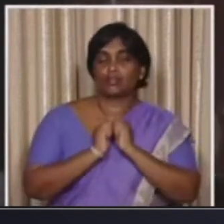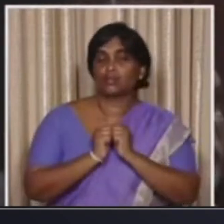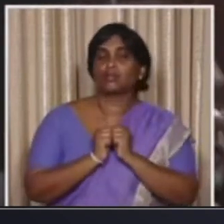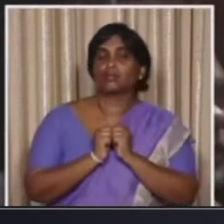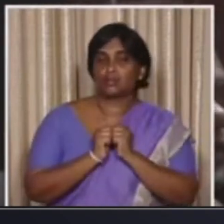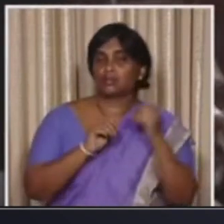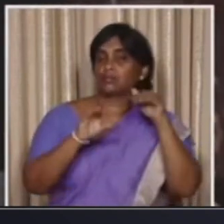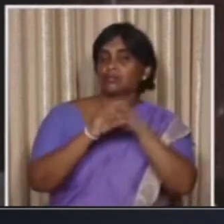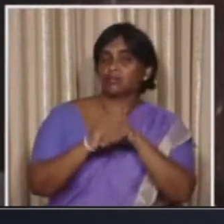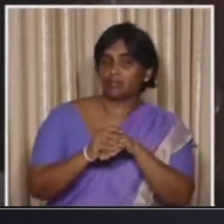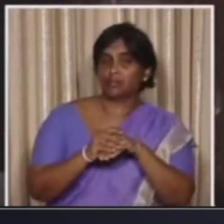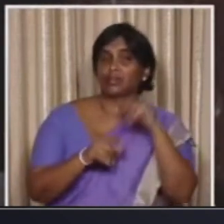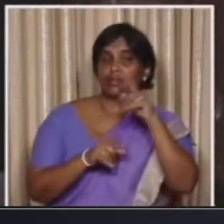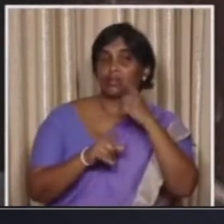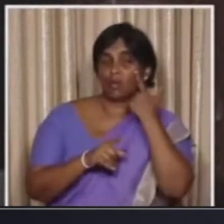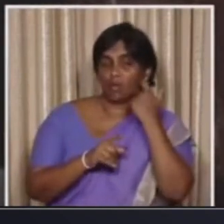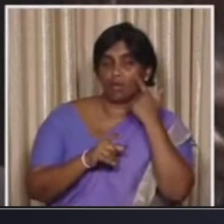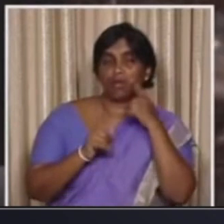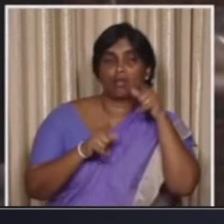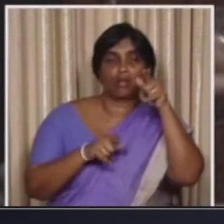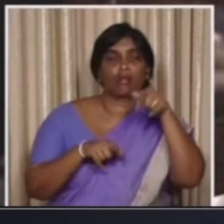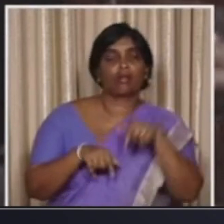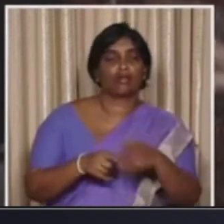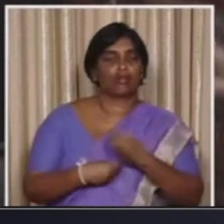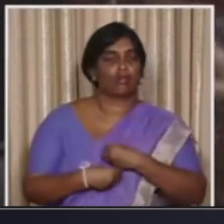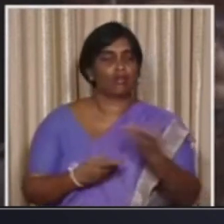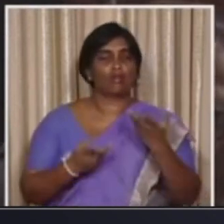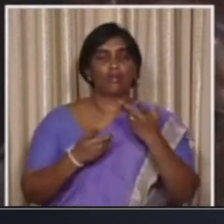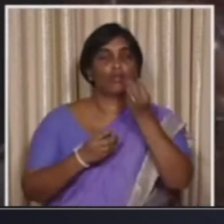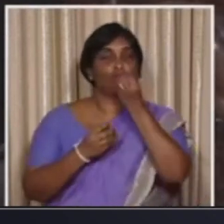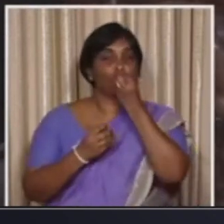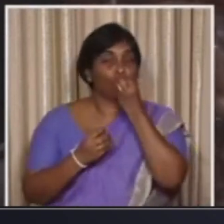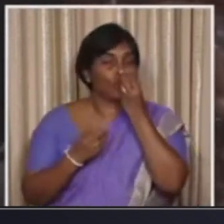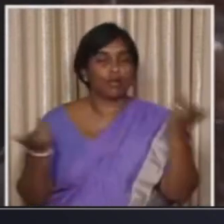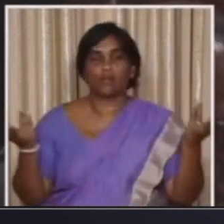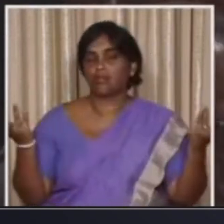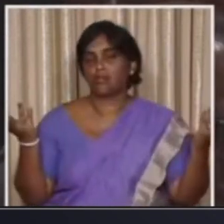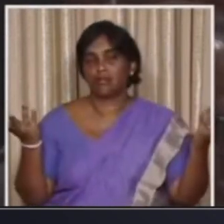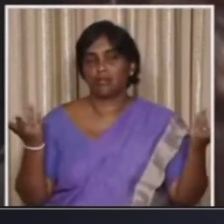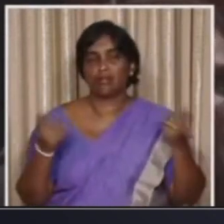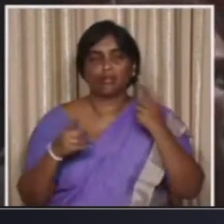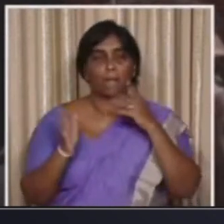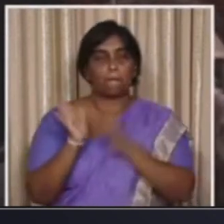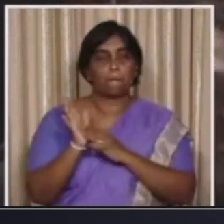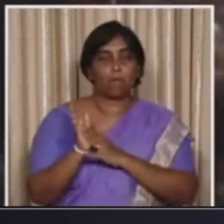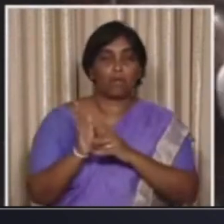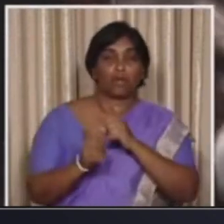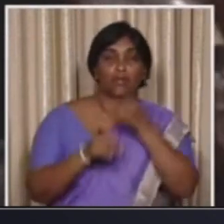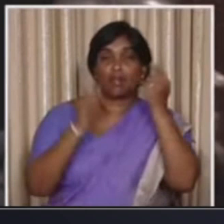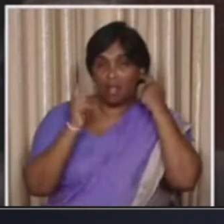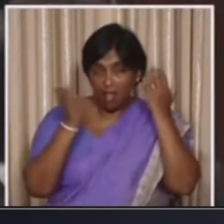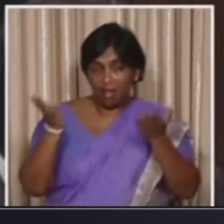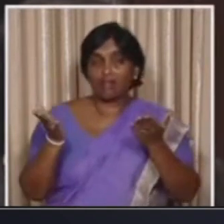කාර්යාංශයේ මැදිහත් වීමෙන් ඒ අනුදැනුමෙන් අද ඒ ළමයිට අතරමං වෙලා කෑම කන්න බැරුව ඉන්නවා. මනුෂ නානයක් කරලා ඇහෙන දරක ඉන්නවා